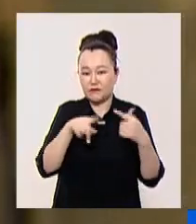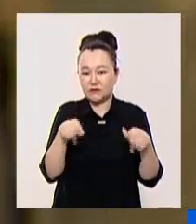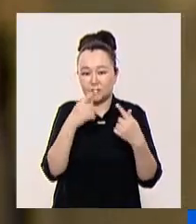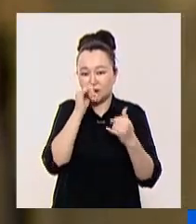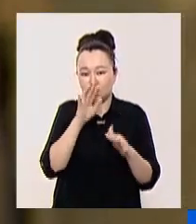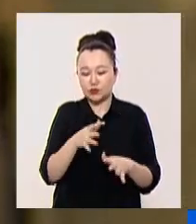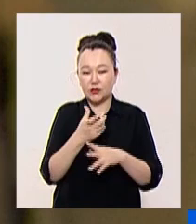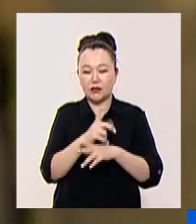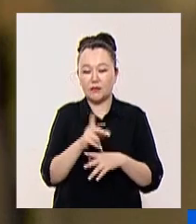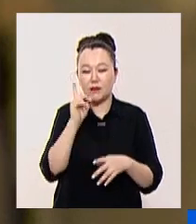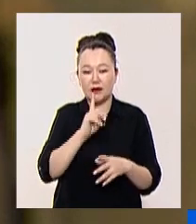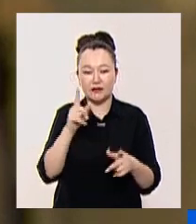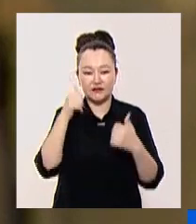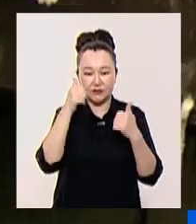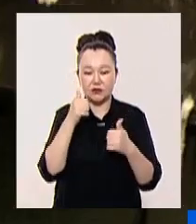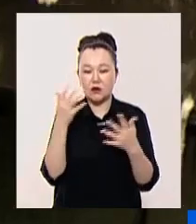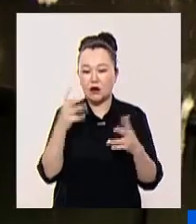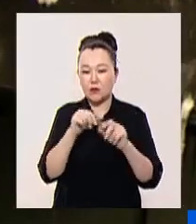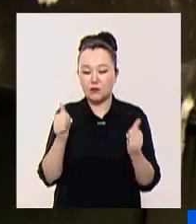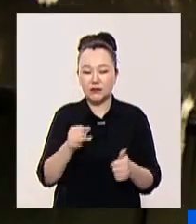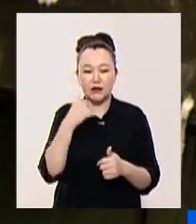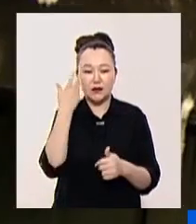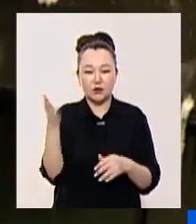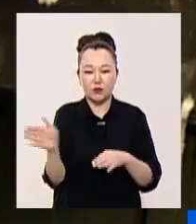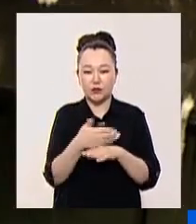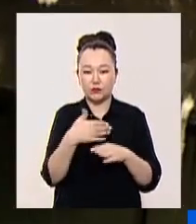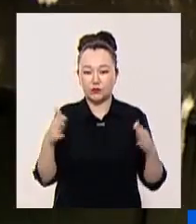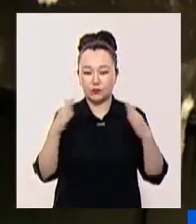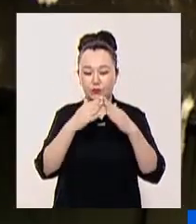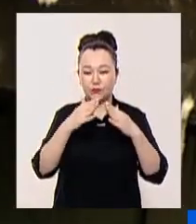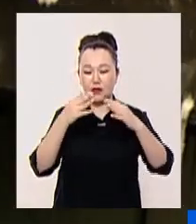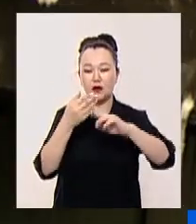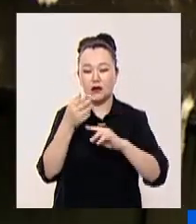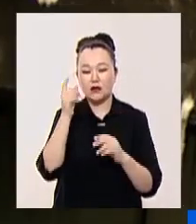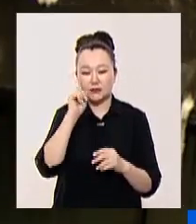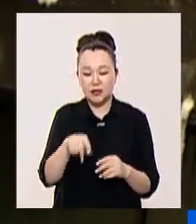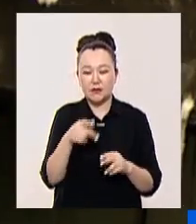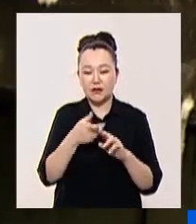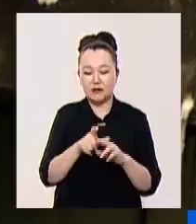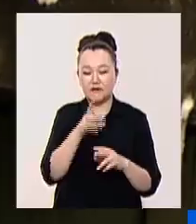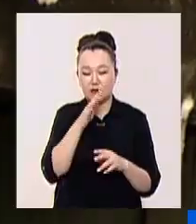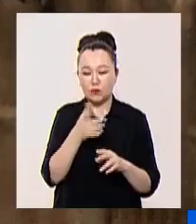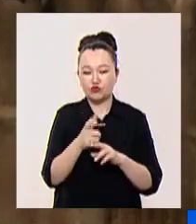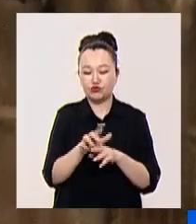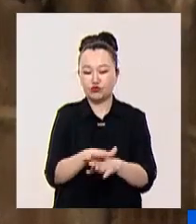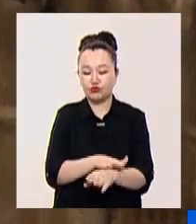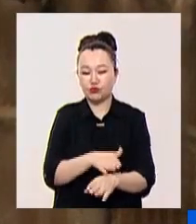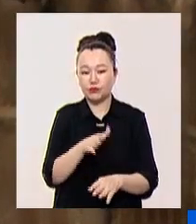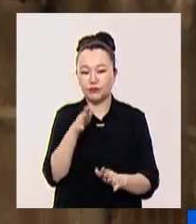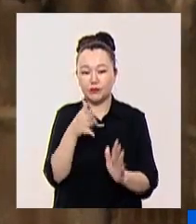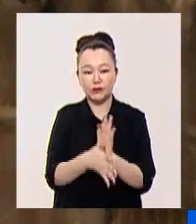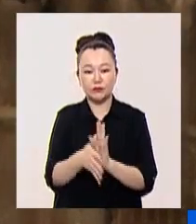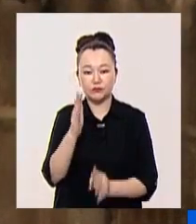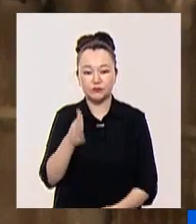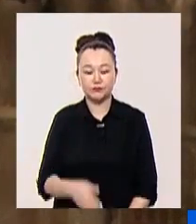Пока неизвестно, каким образом и когда снесут резиденцию. Очевидно, этот процесс займет какое-то время. Жамал Габдуллина,